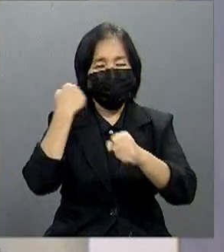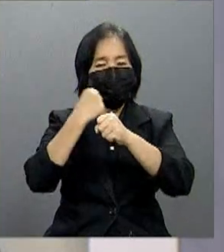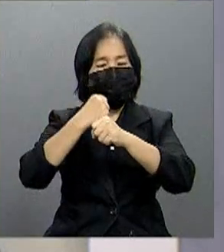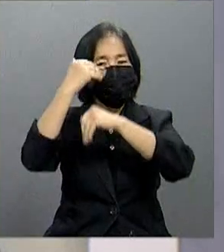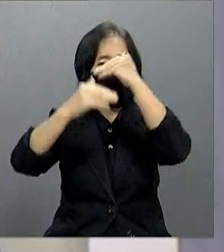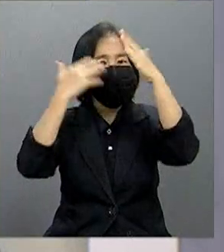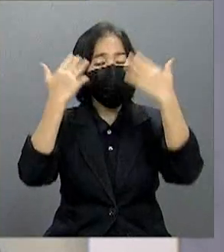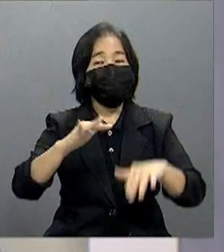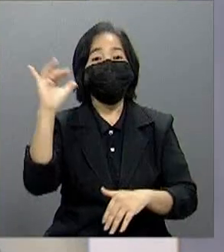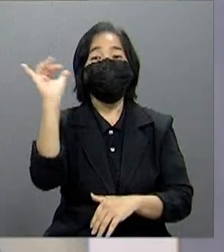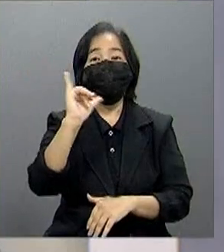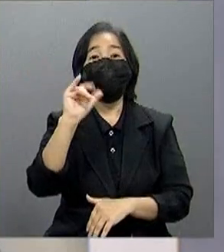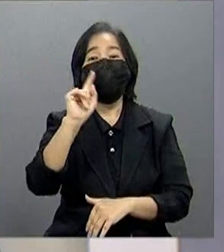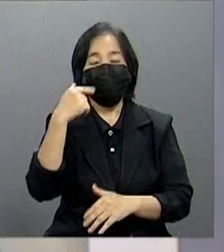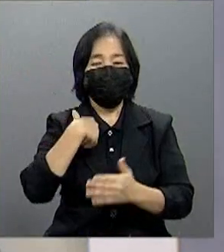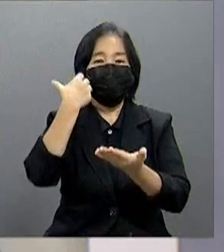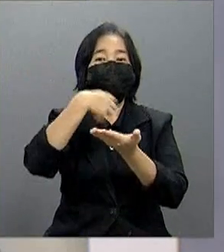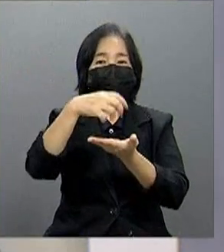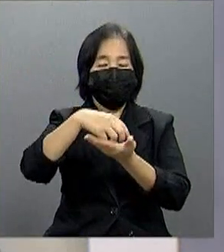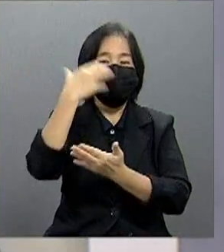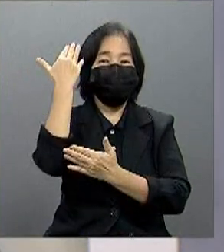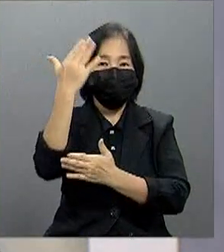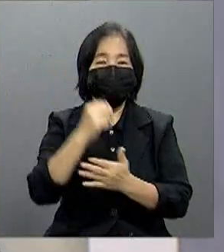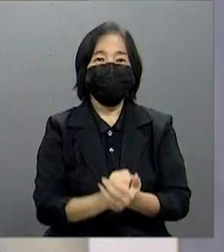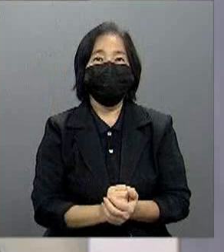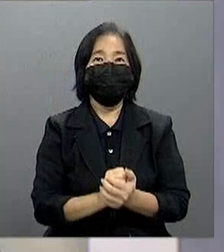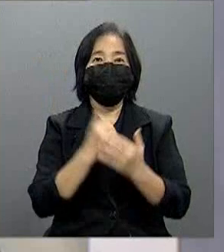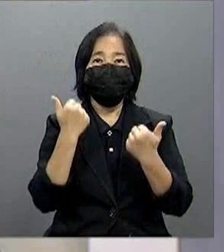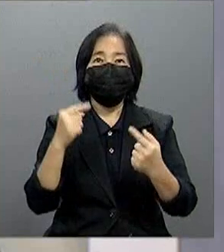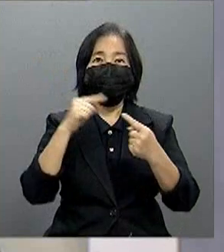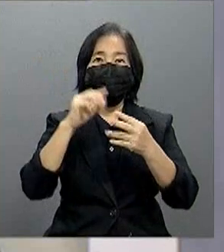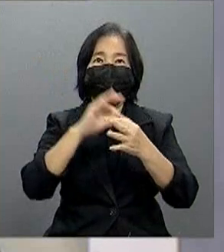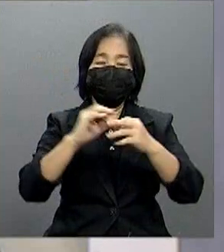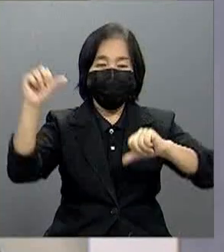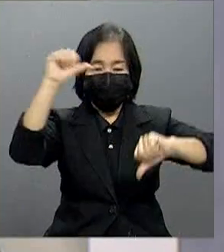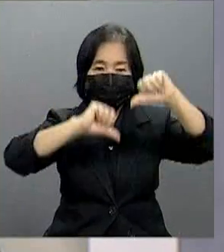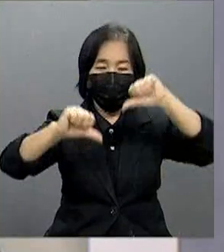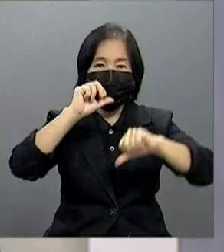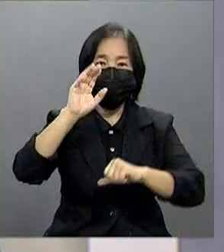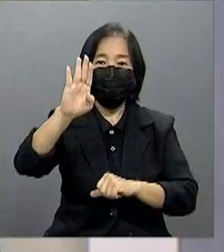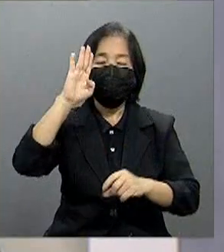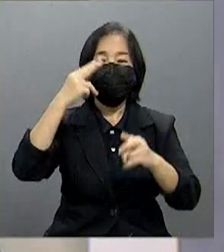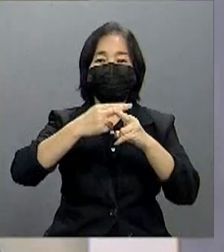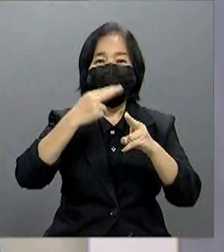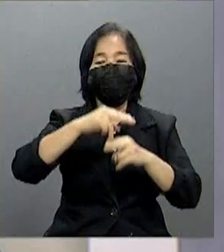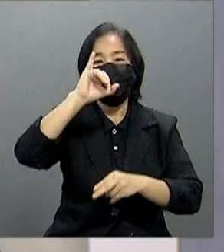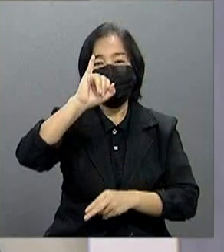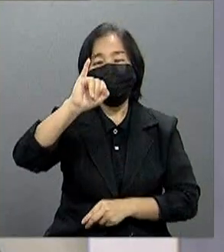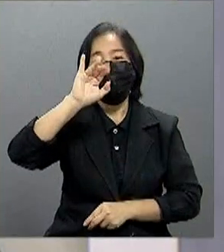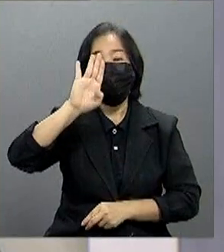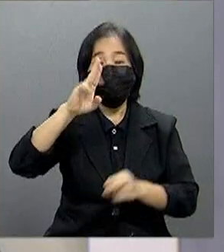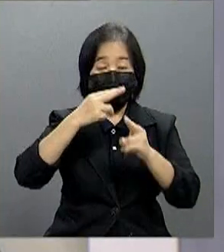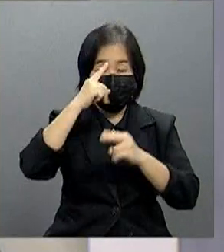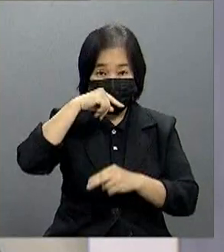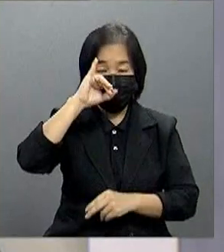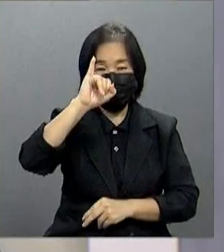ให้ข้อมูลเบื้องต้นแบบนี้ก่อนนะครับวัคซีนจากโปรตีนใบยาสูบของบริษัทใบยาไฟโตฟาร์มจำกัดคณะเภสัชศาสตร์จุฬาลงกรณ์ม